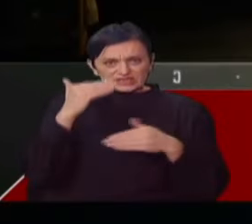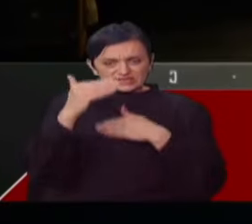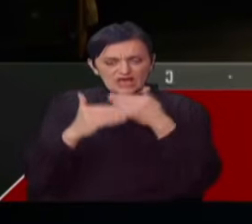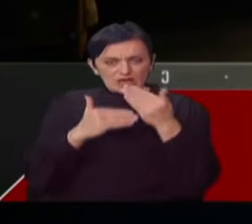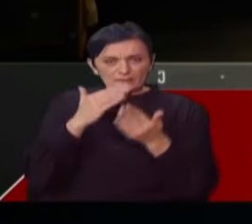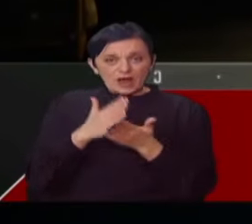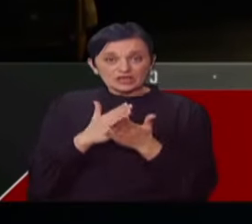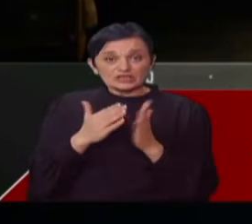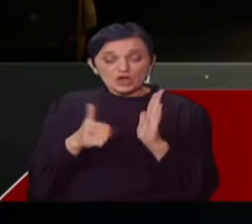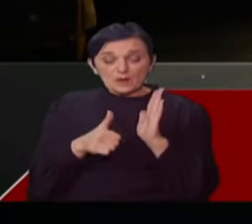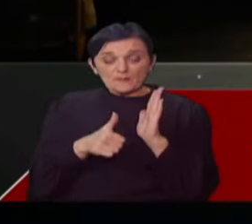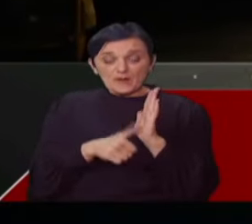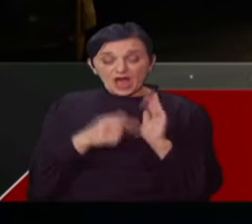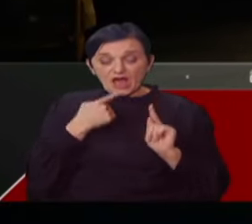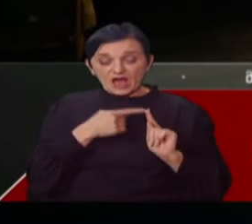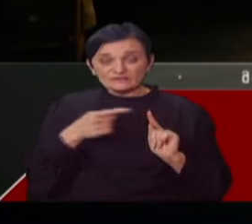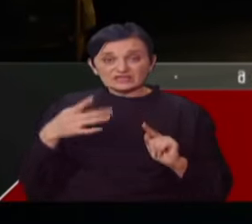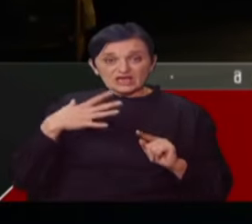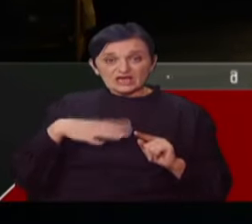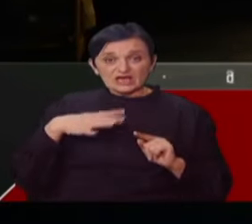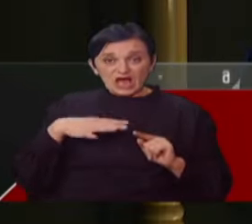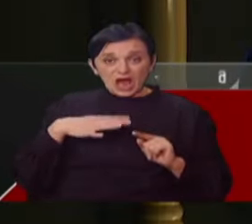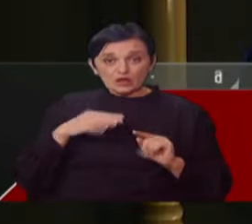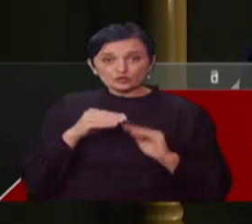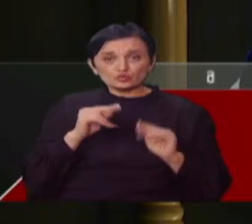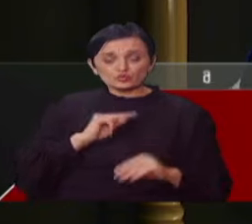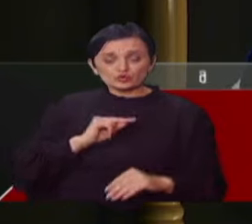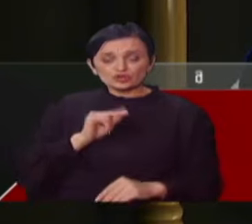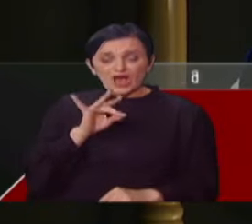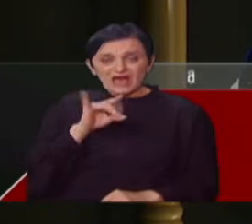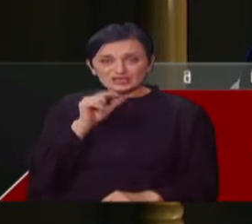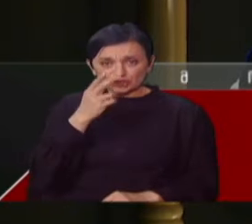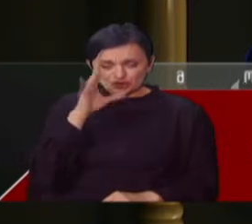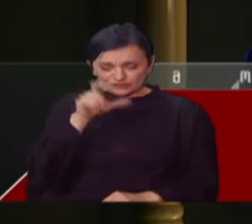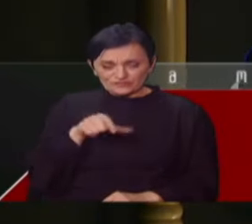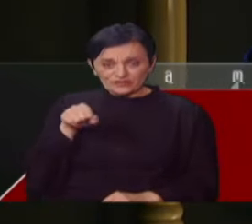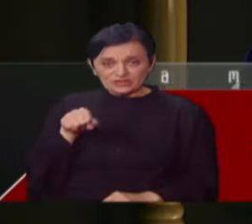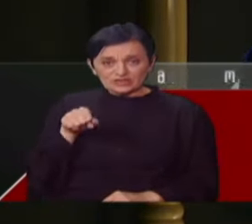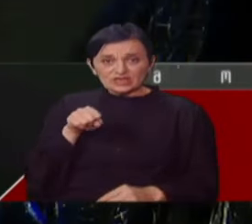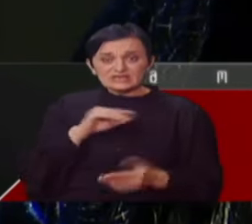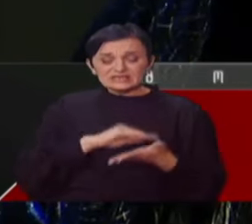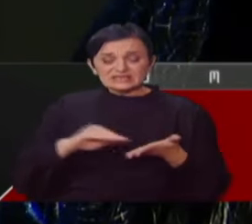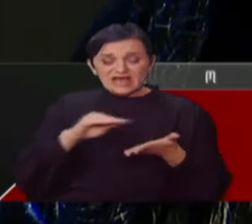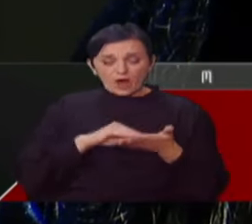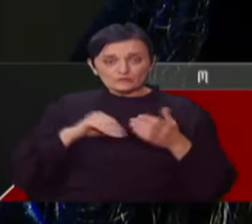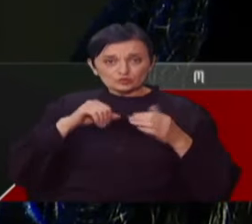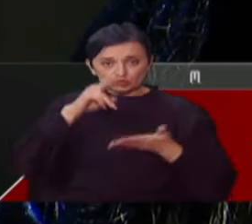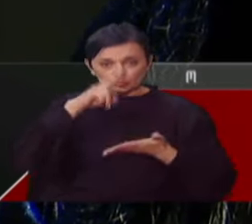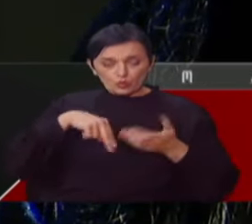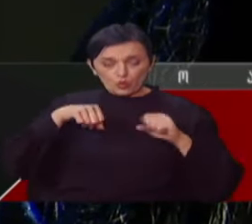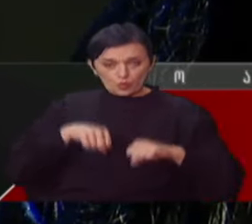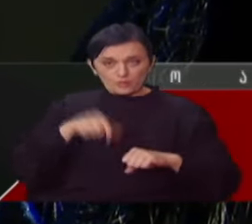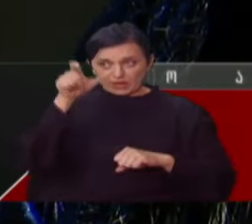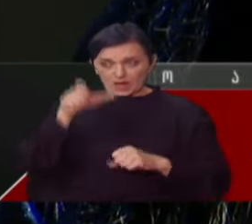იდგმება. მეექვსე წელია პიესების ქართულ დადგმებზე მუშაობს დავით ჩხარტიშვილი, რომელმაც საავტორო უფლება თავად ავტორისგან